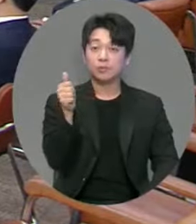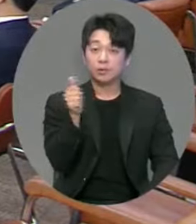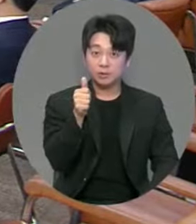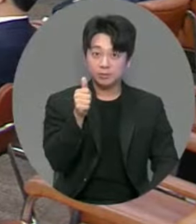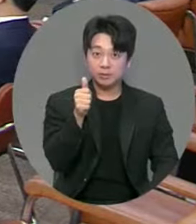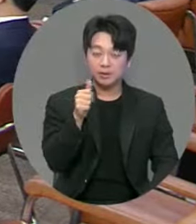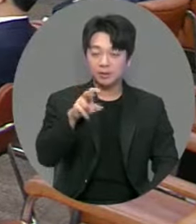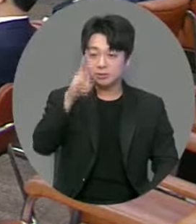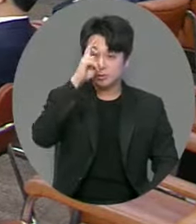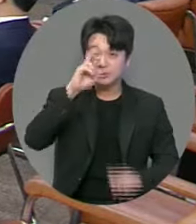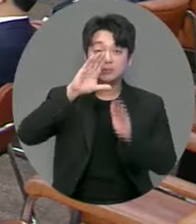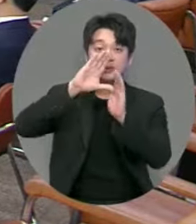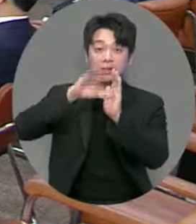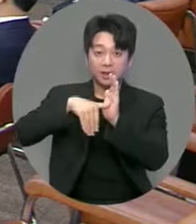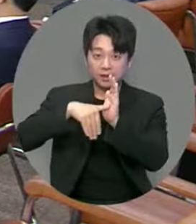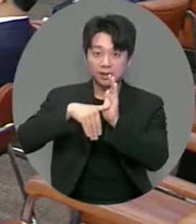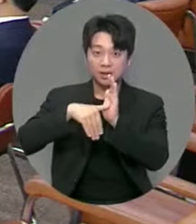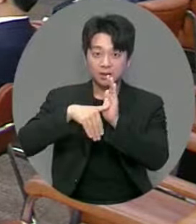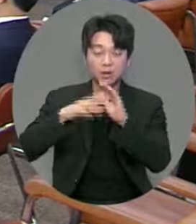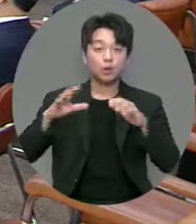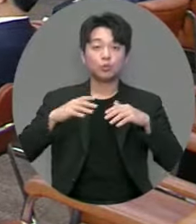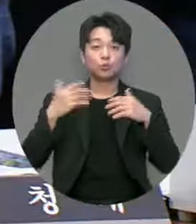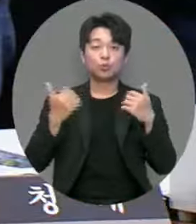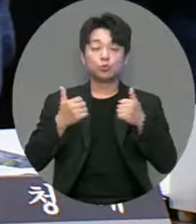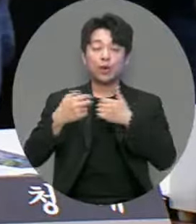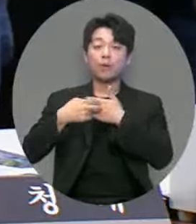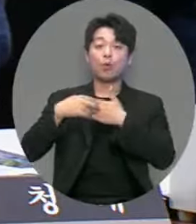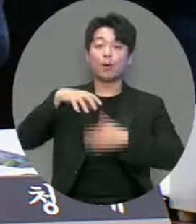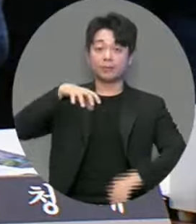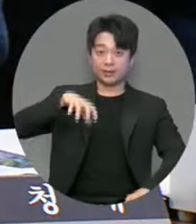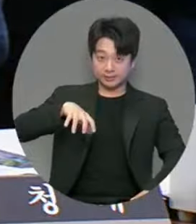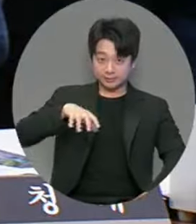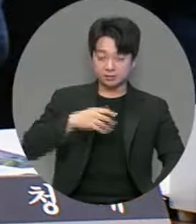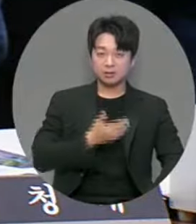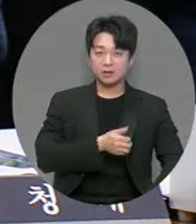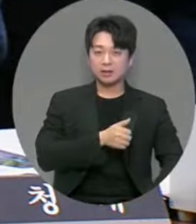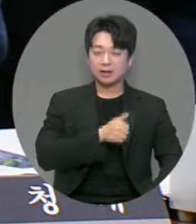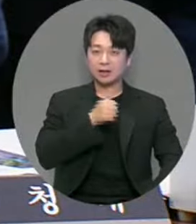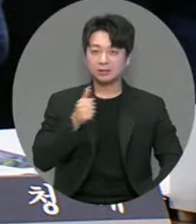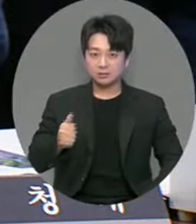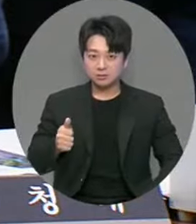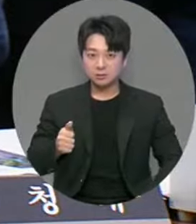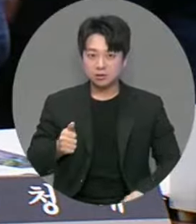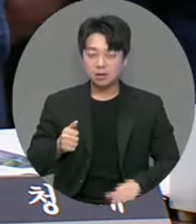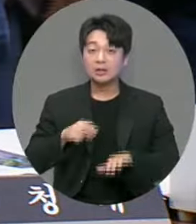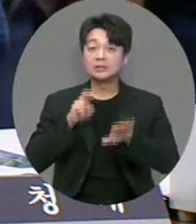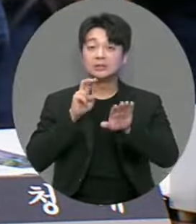점심시간을 이용해서 국회 의무과에 가서 1차 진료를 받으시기 바랍니다.